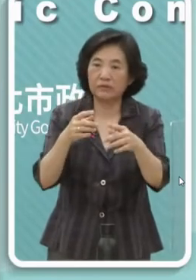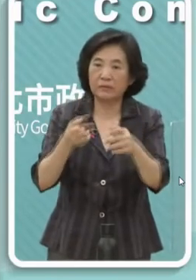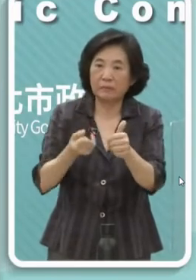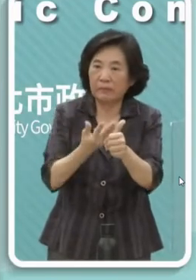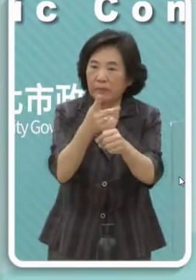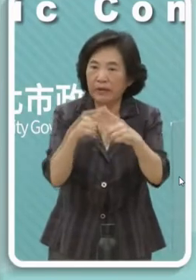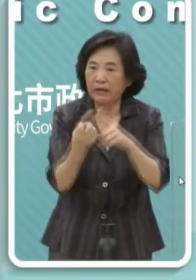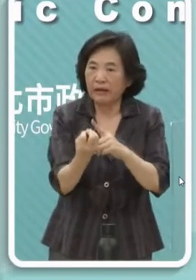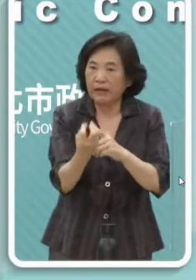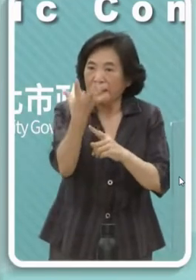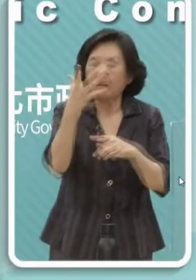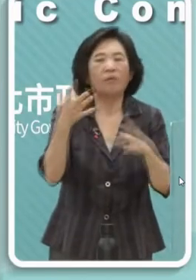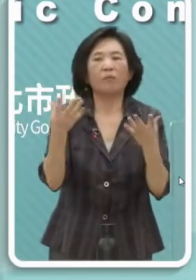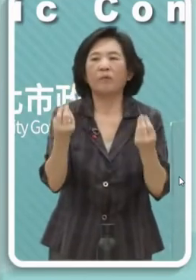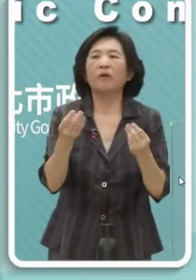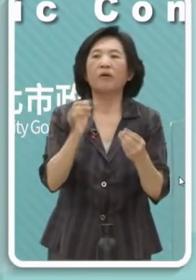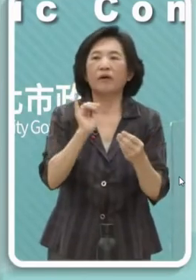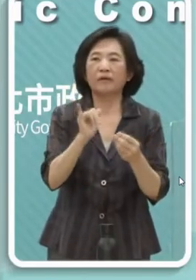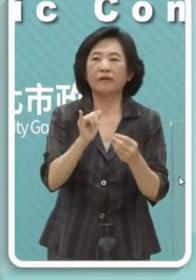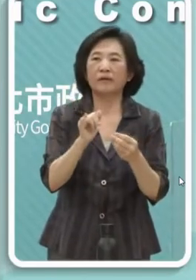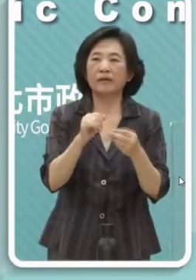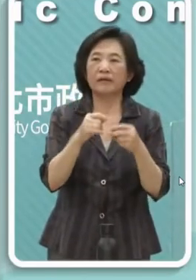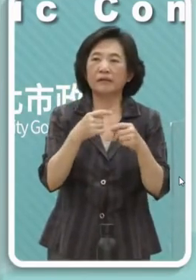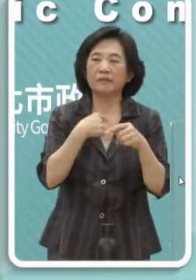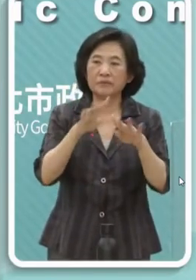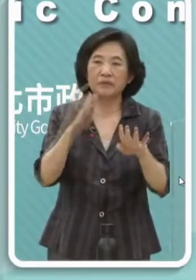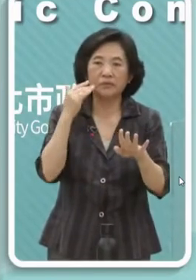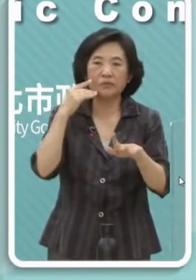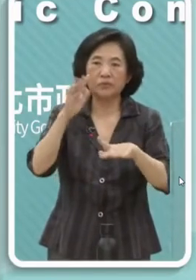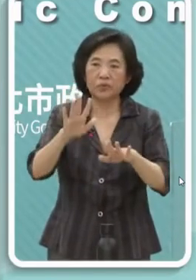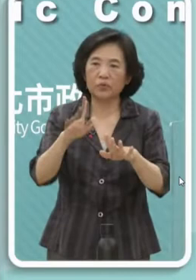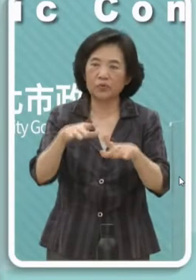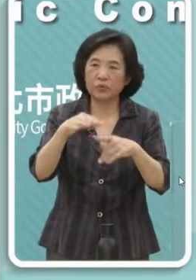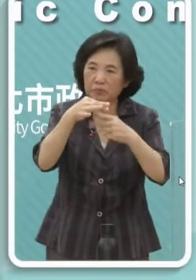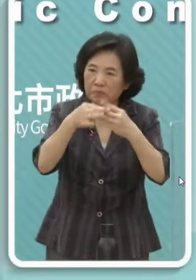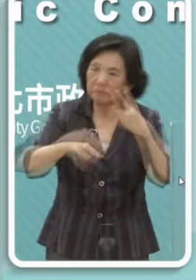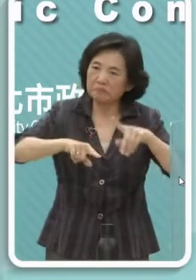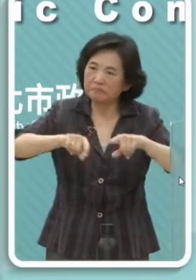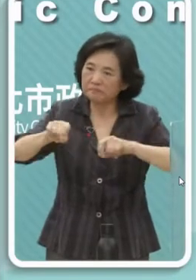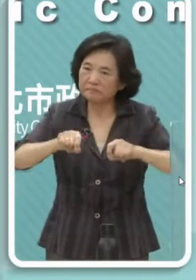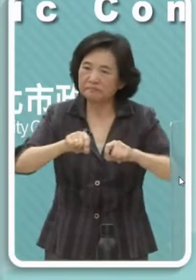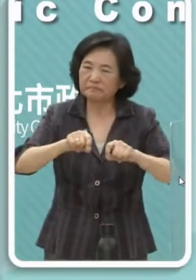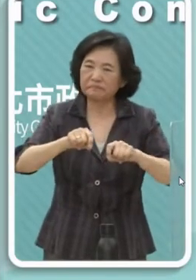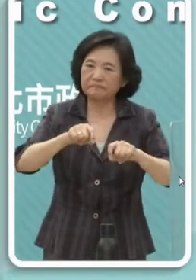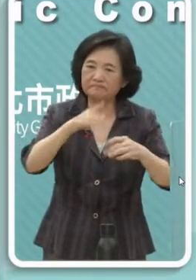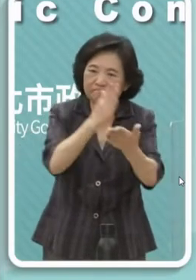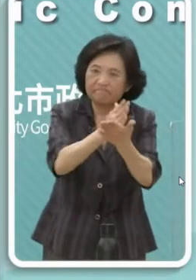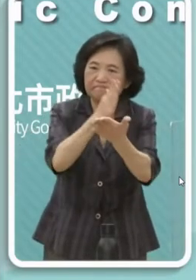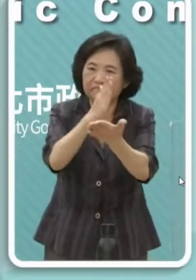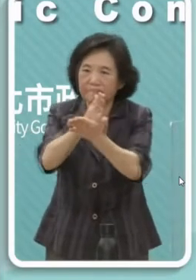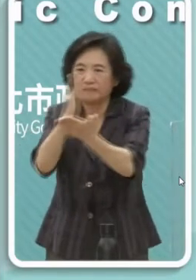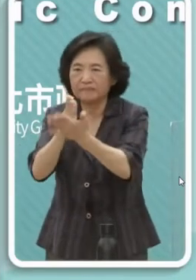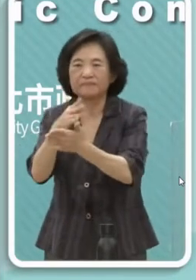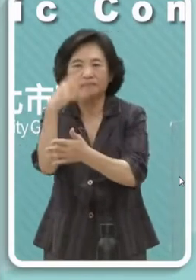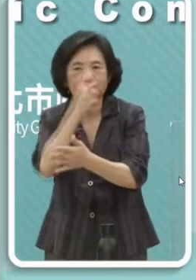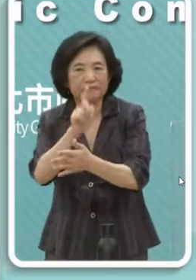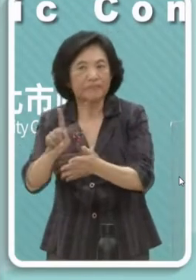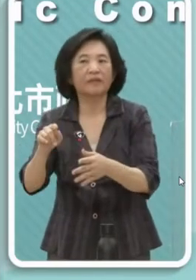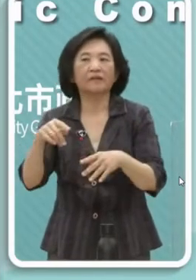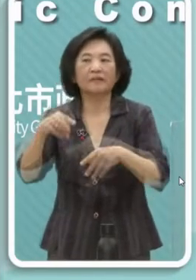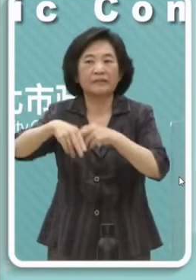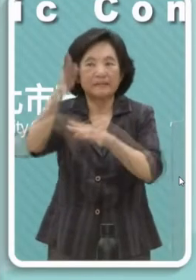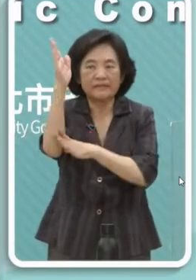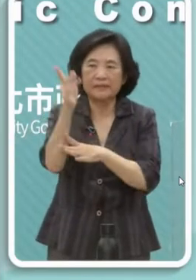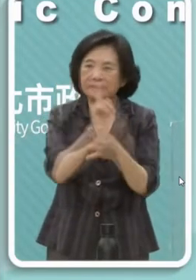情相当严峻的时候，你知道吗？也许透过一些行政措施，你知道，按照疫情发展程度啊，加一些行政措